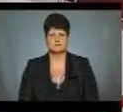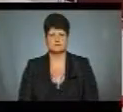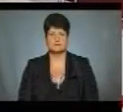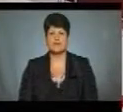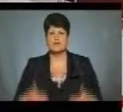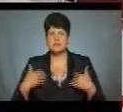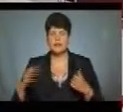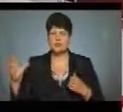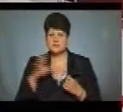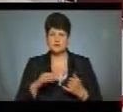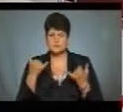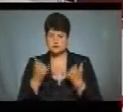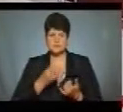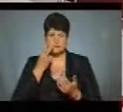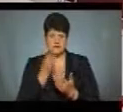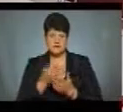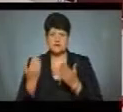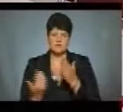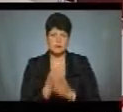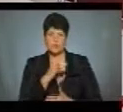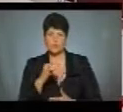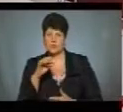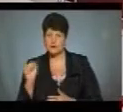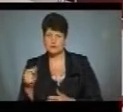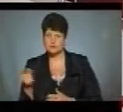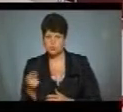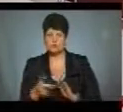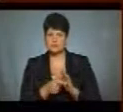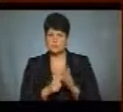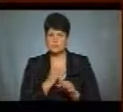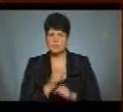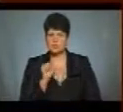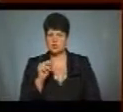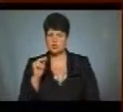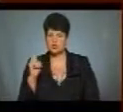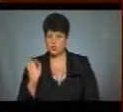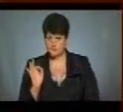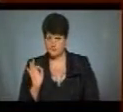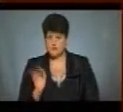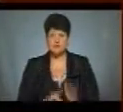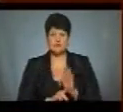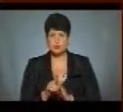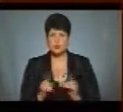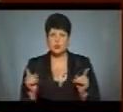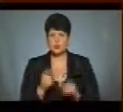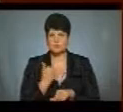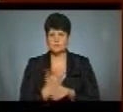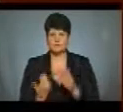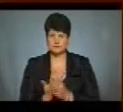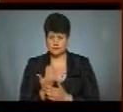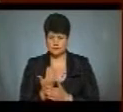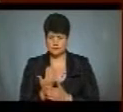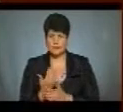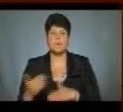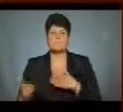Вітаю всіх, хто зараз з нами. Новини в ефірі телеканалу ЮА Тернопіль, у студії Анастасія Чичко. І спочатку коротко про головне. Покарати